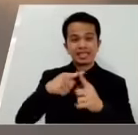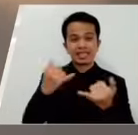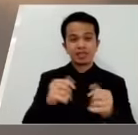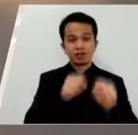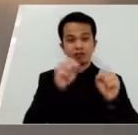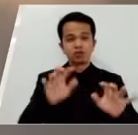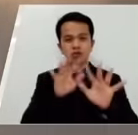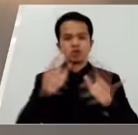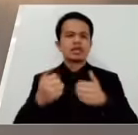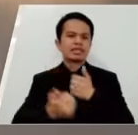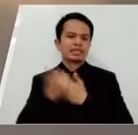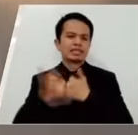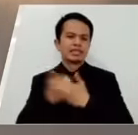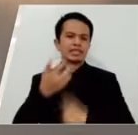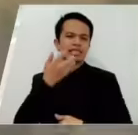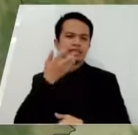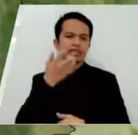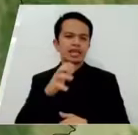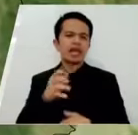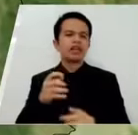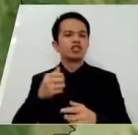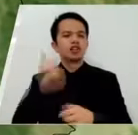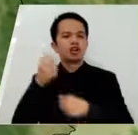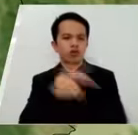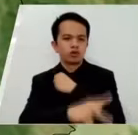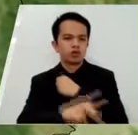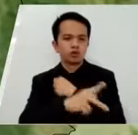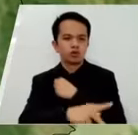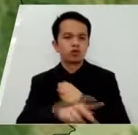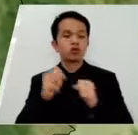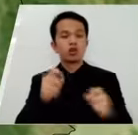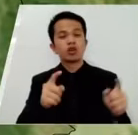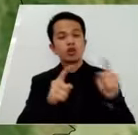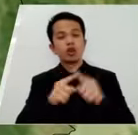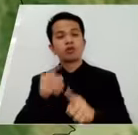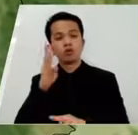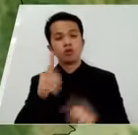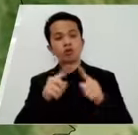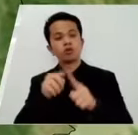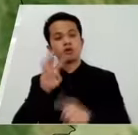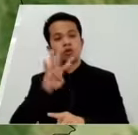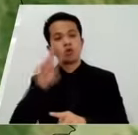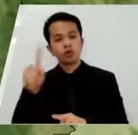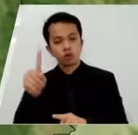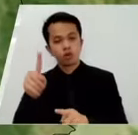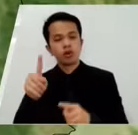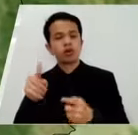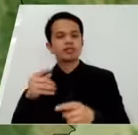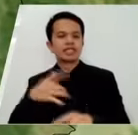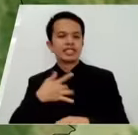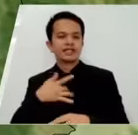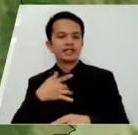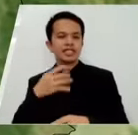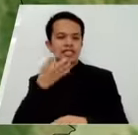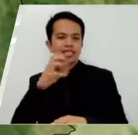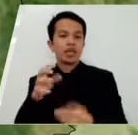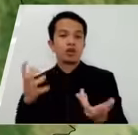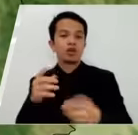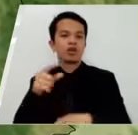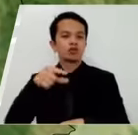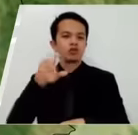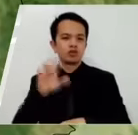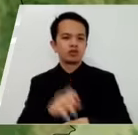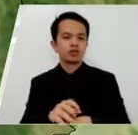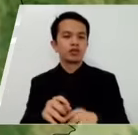rin ang damang init sa ilang probinsya. Posible na umabot sa 40 hanggang 41 degrees Celsius ang damang init sa Quezon City at